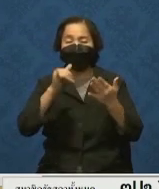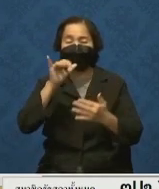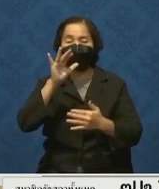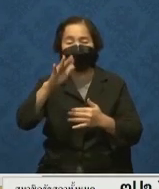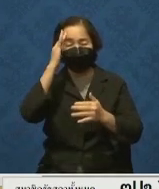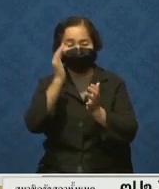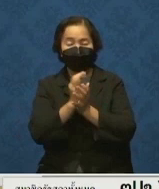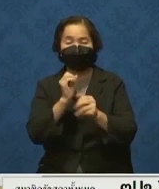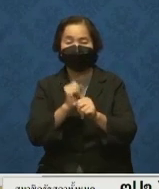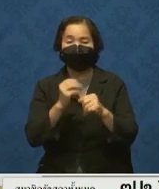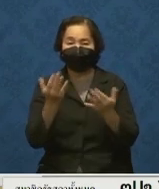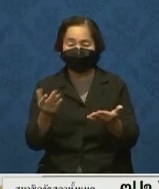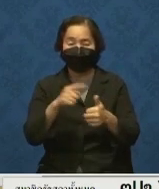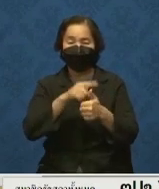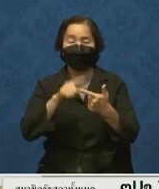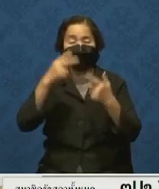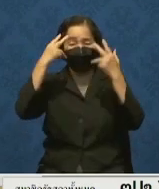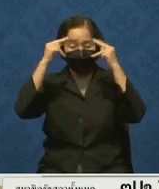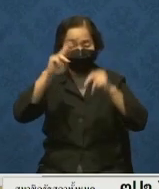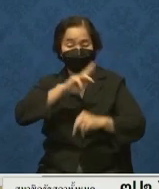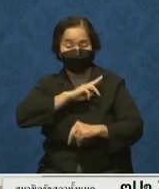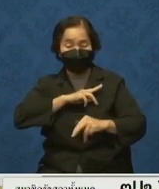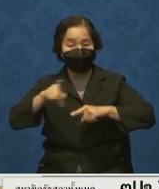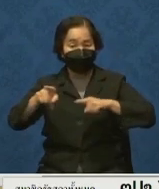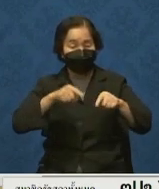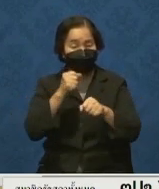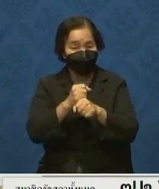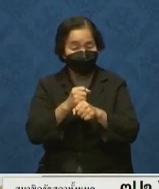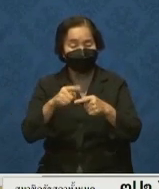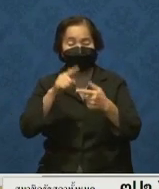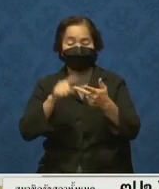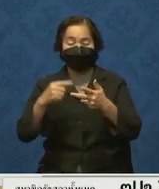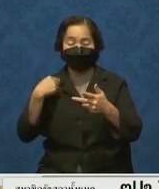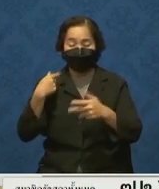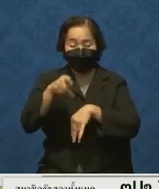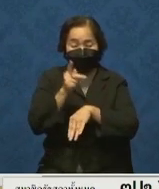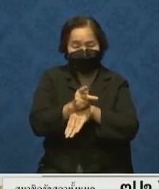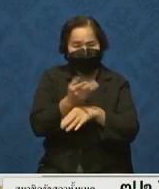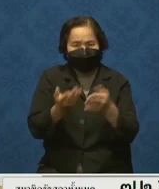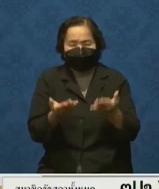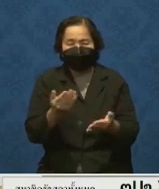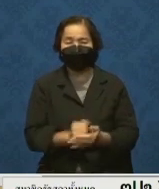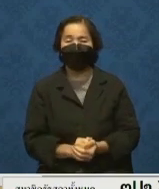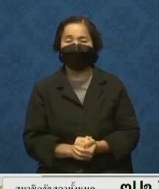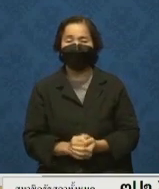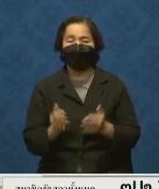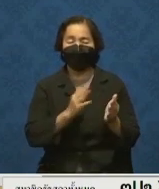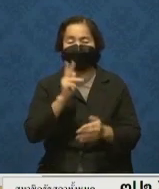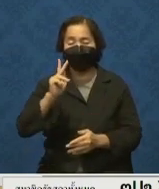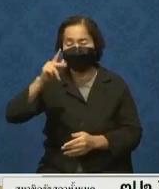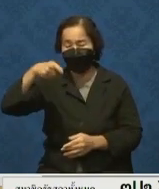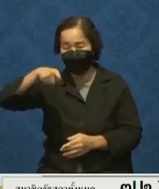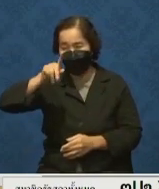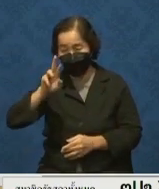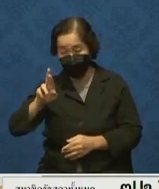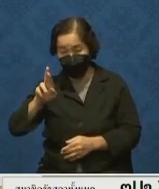ใาโยกนคนของขายมา ไม่ดวยไปทไปดูกอตารอด มาะตาทบทีโ